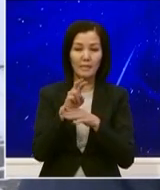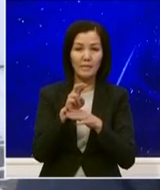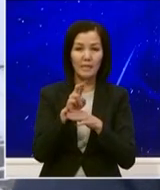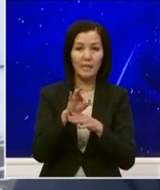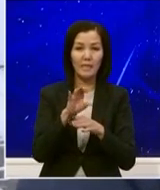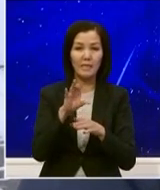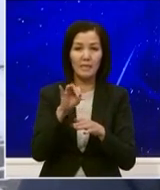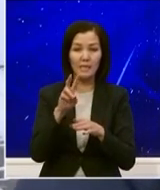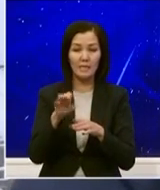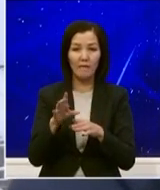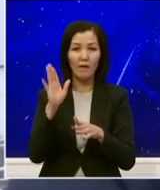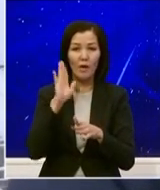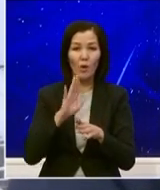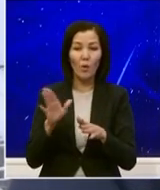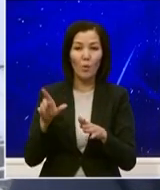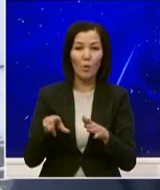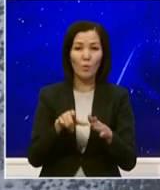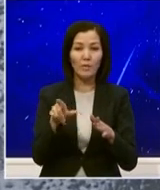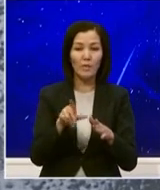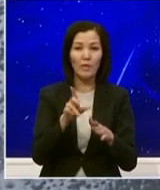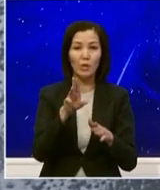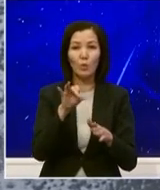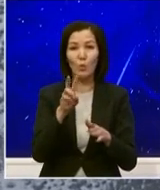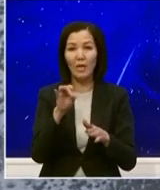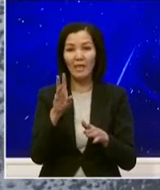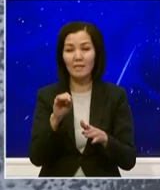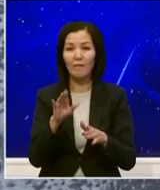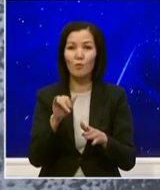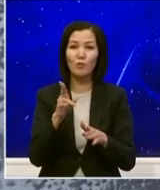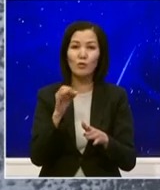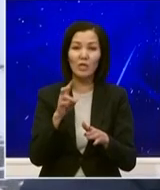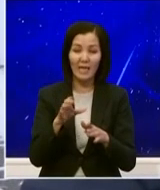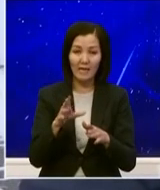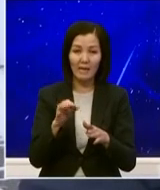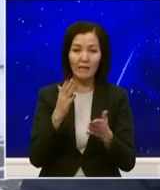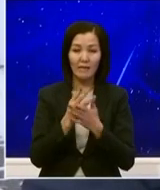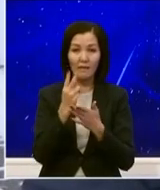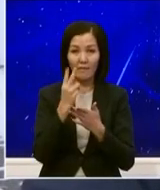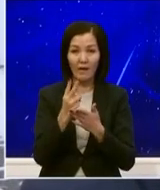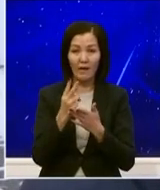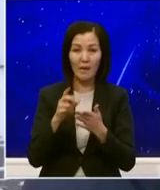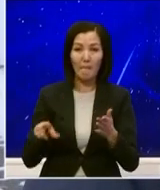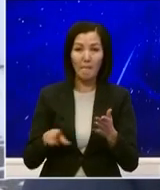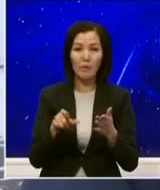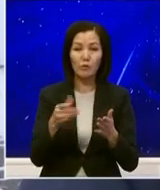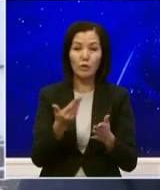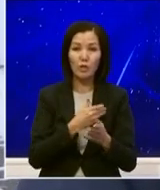Исыкского озера и Тургенского ущелья. Так, убедительная просьба в этой связи с